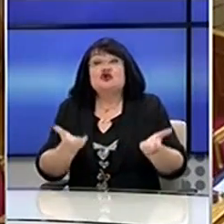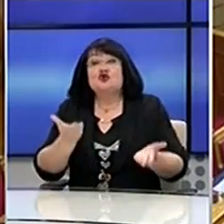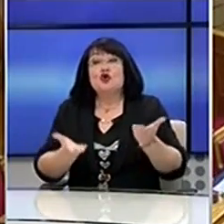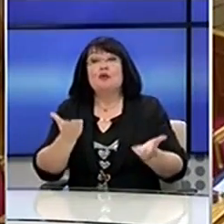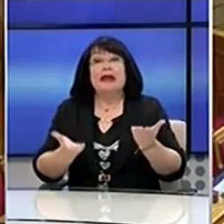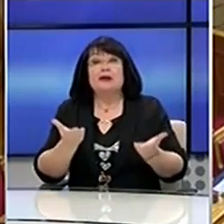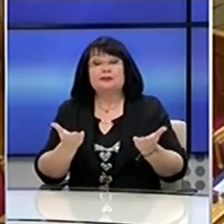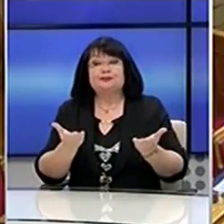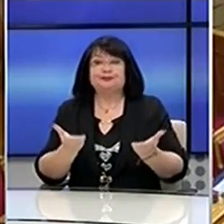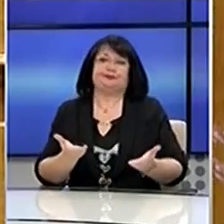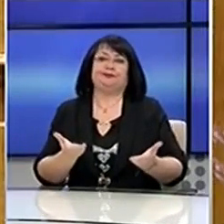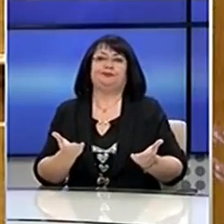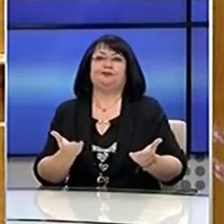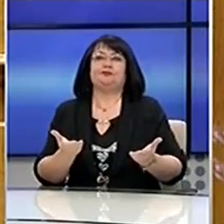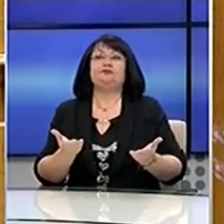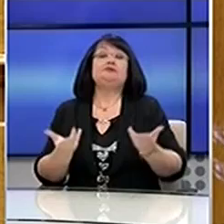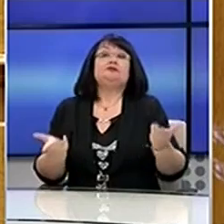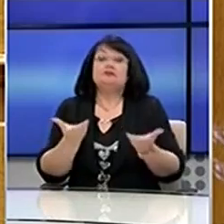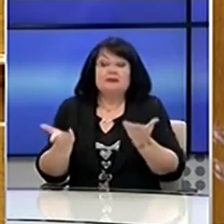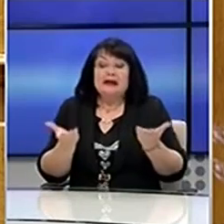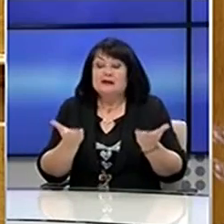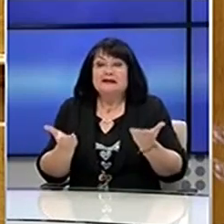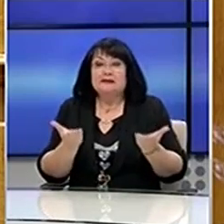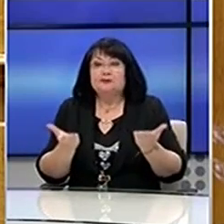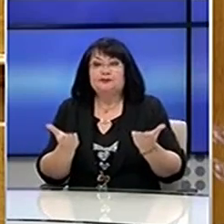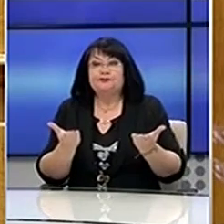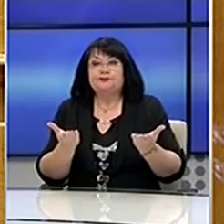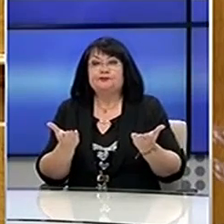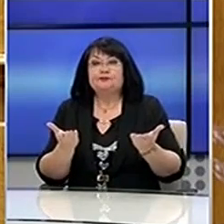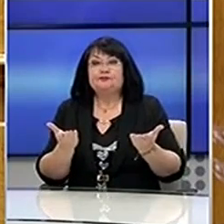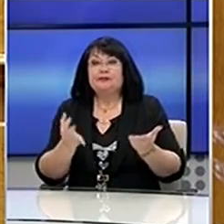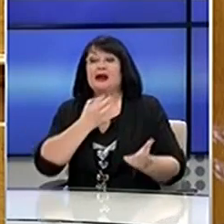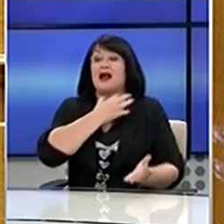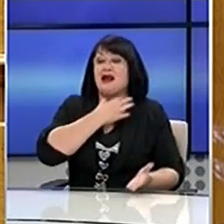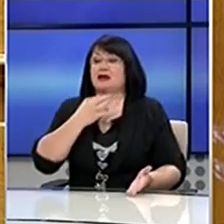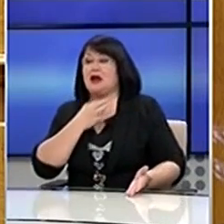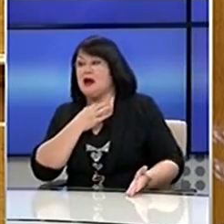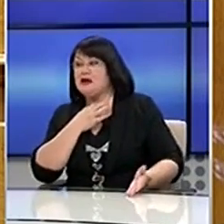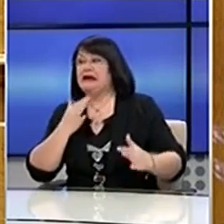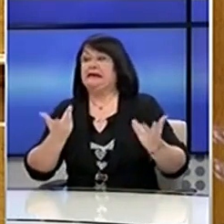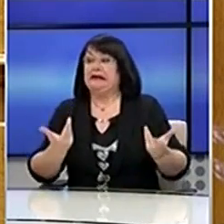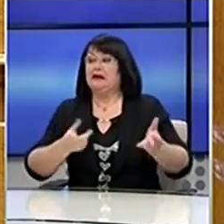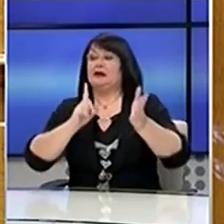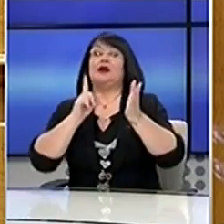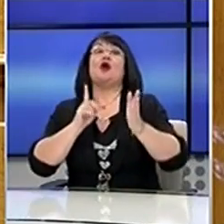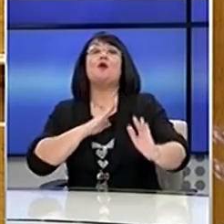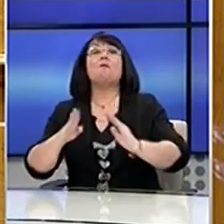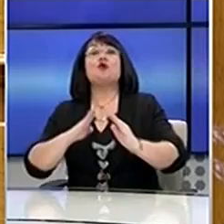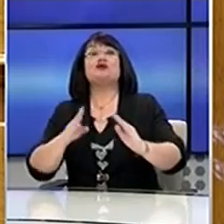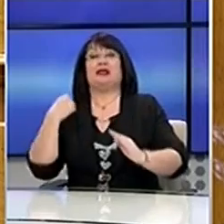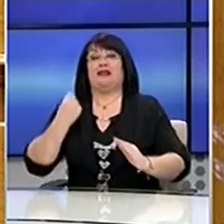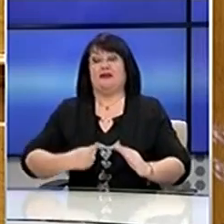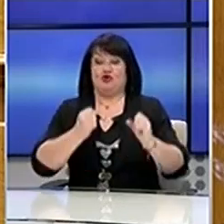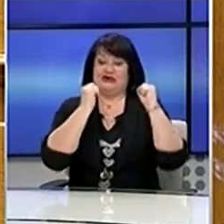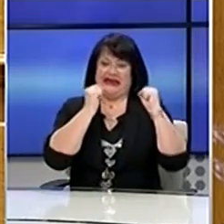σε δύο παράλληλες αλλά και συχνά αντίθετες ανάγκες. Την προστασία της δημόσιας